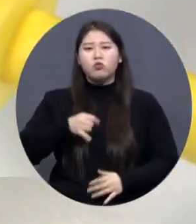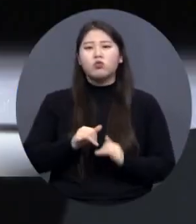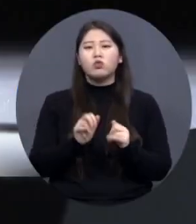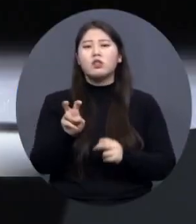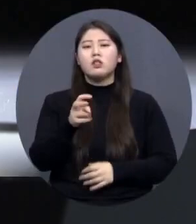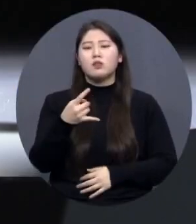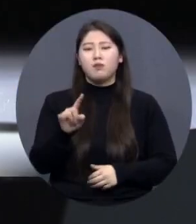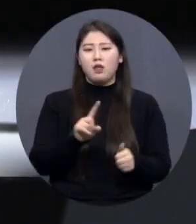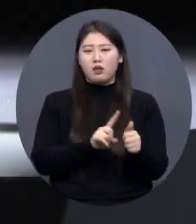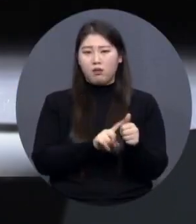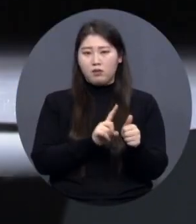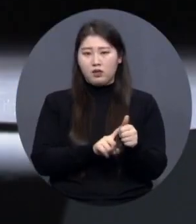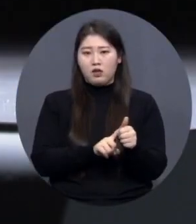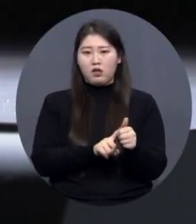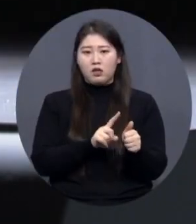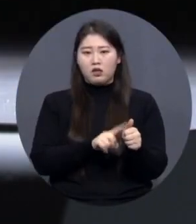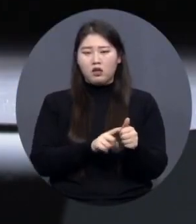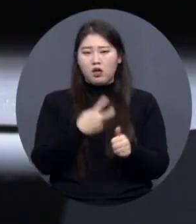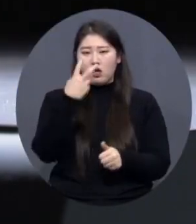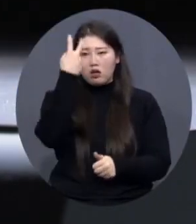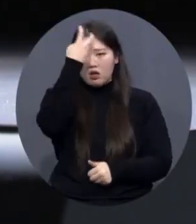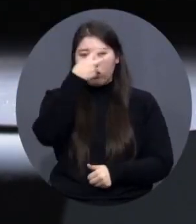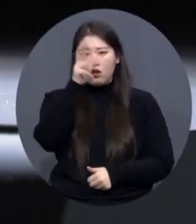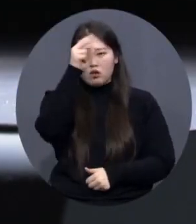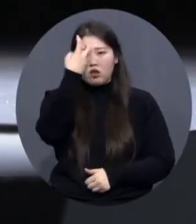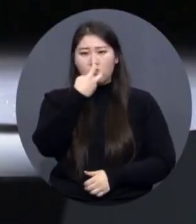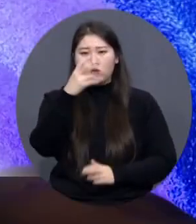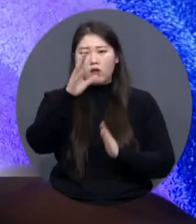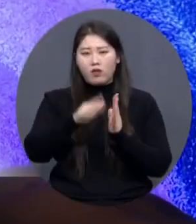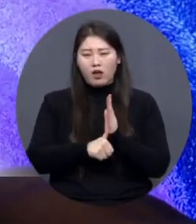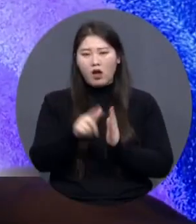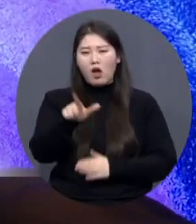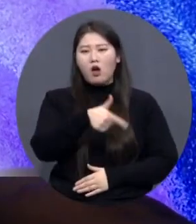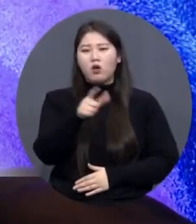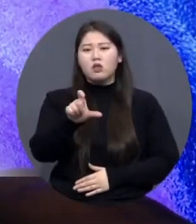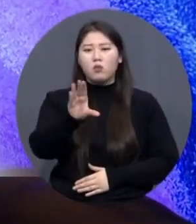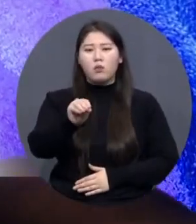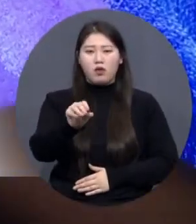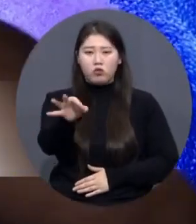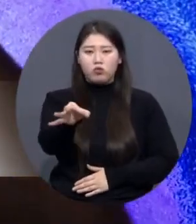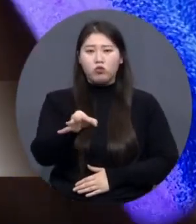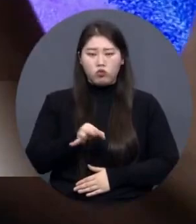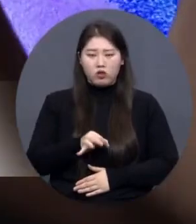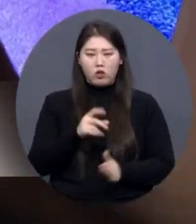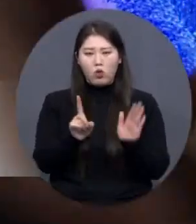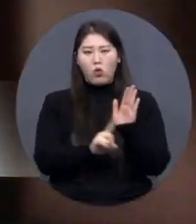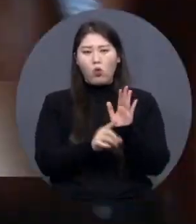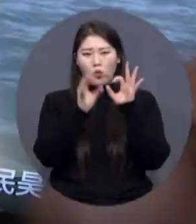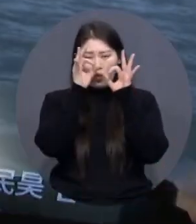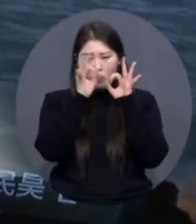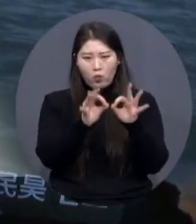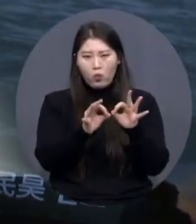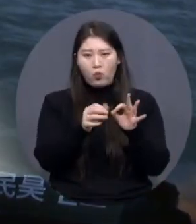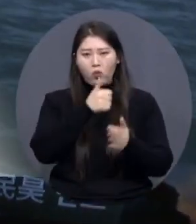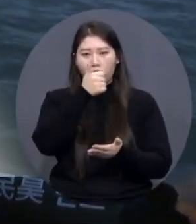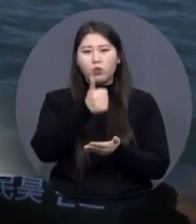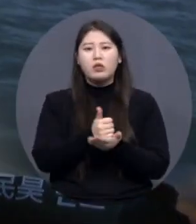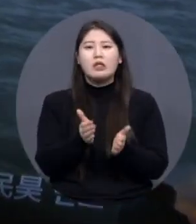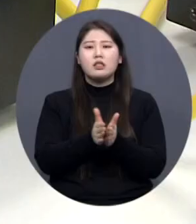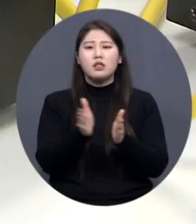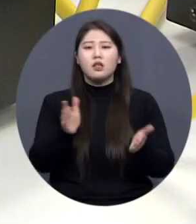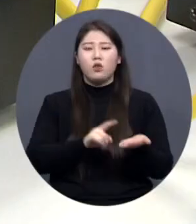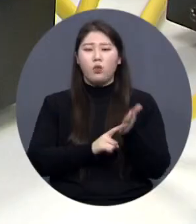중국인이 남성은 경찰조사에서 일당 15만 원을 준다는 아르바이트 모집 공고를 보고 범행에 가담했다고